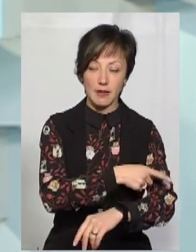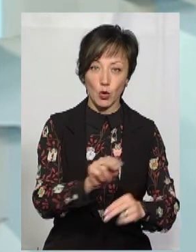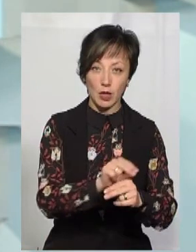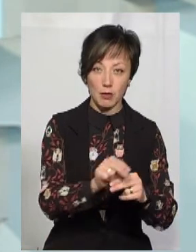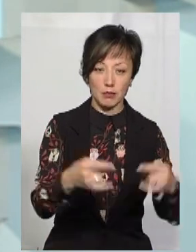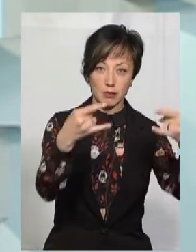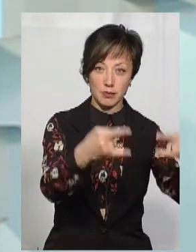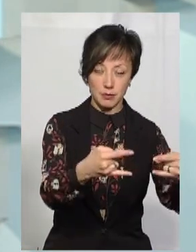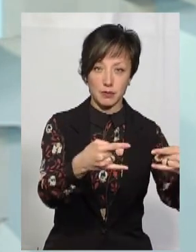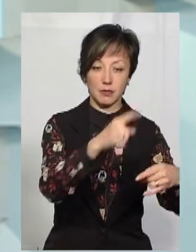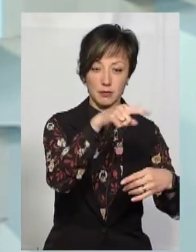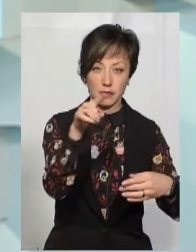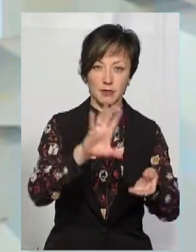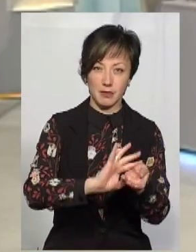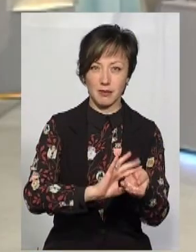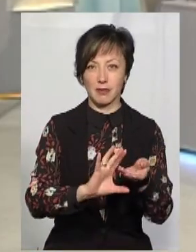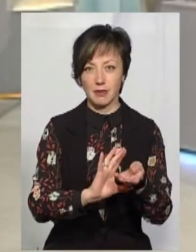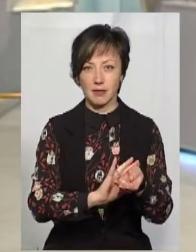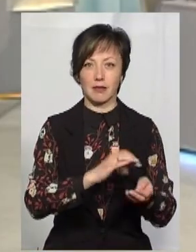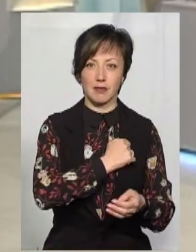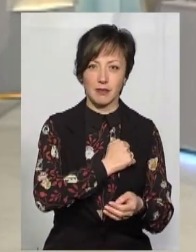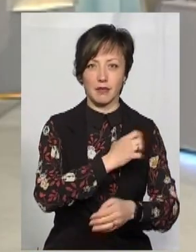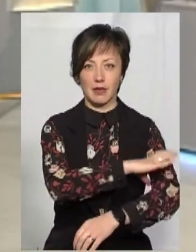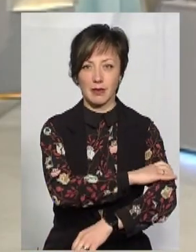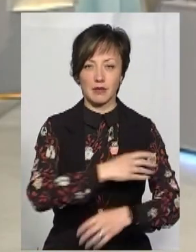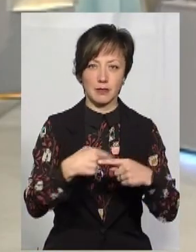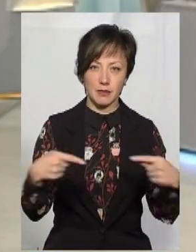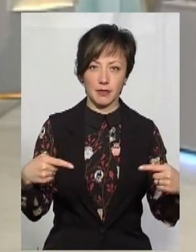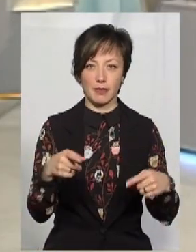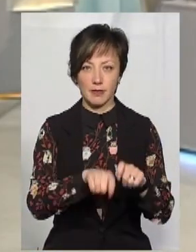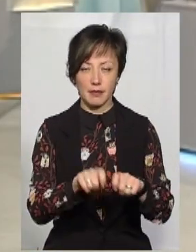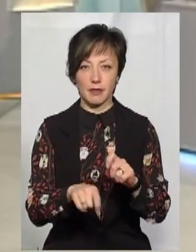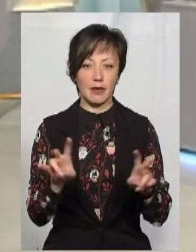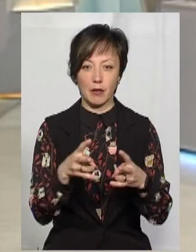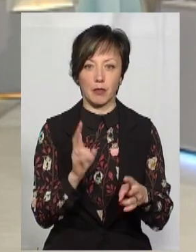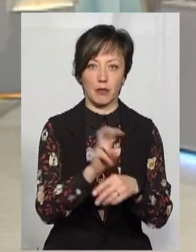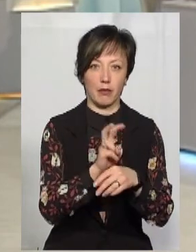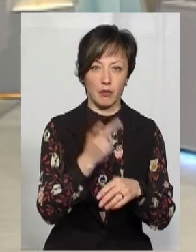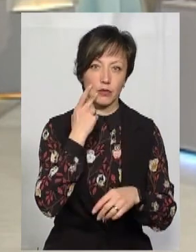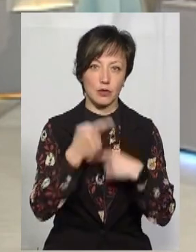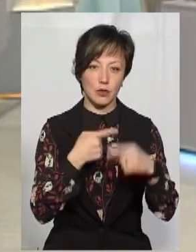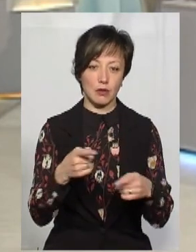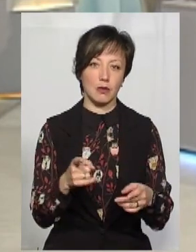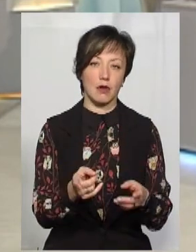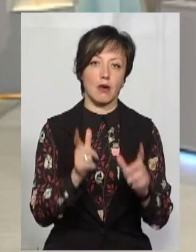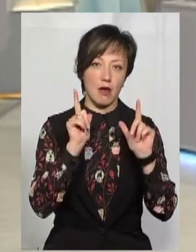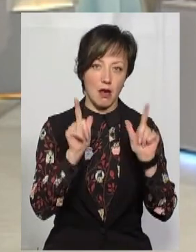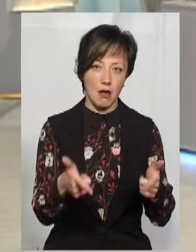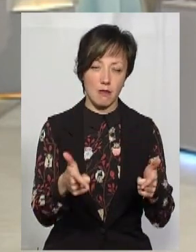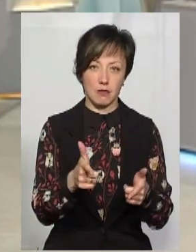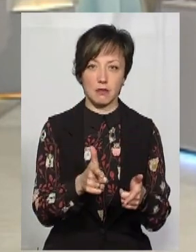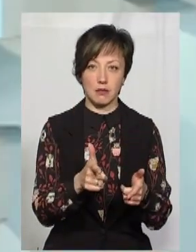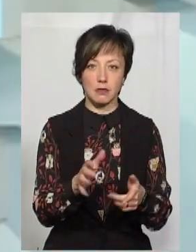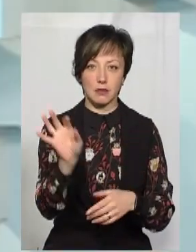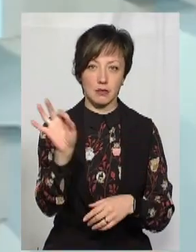монітор пацієнта. Тобто він знімає, ви знаєте, да, там, знімає всі покази, не треба міряти тиск особи постійно, там, перевіряти, скільки кисню в крові